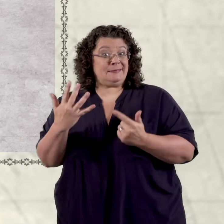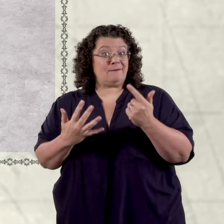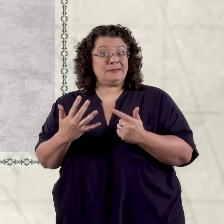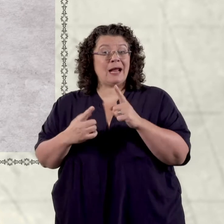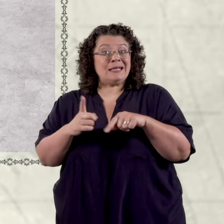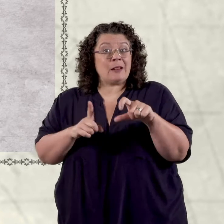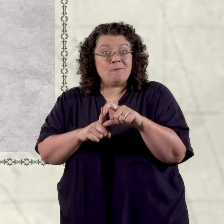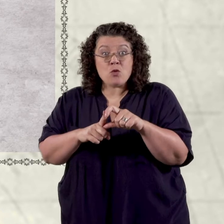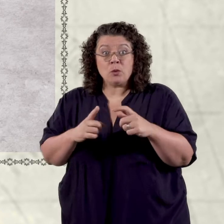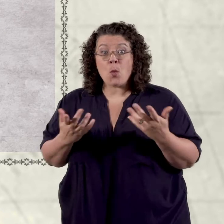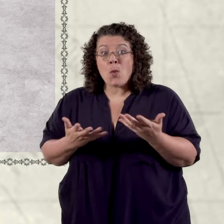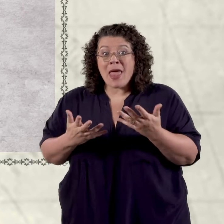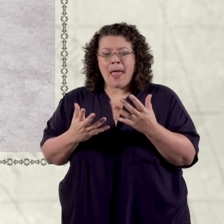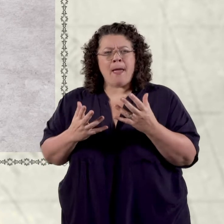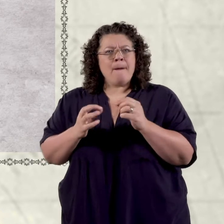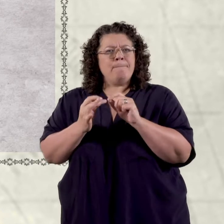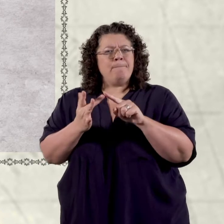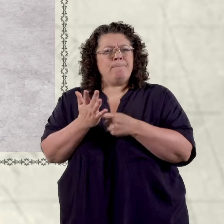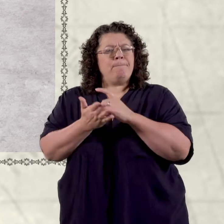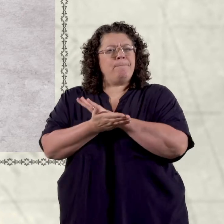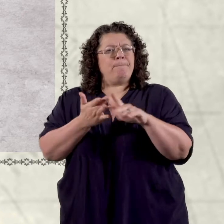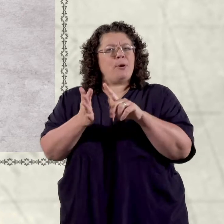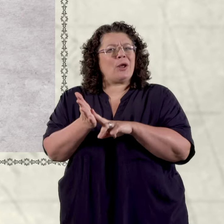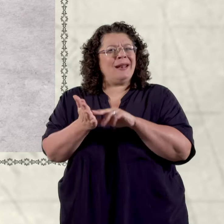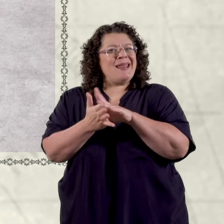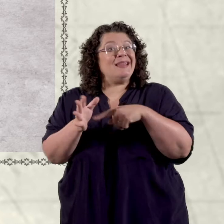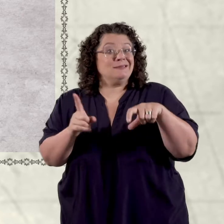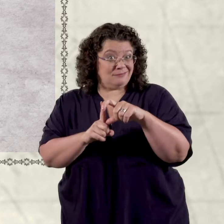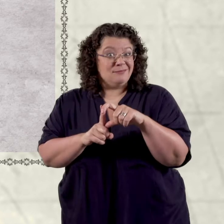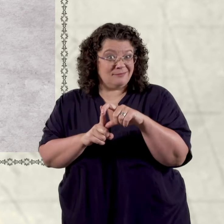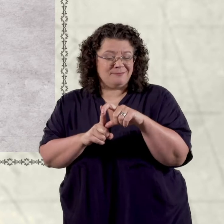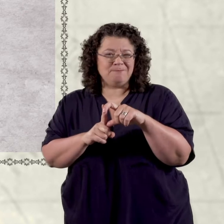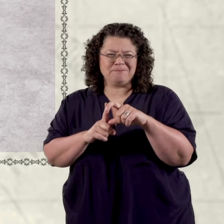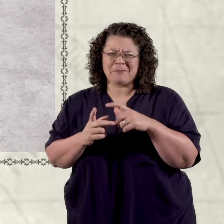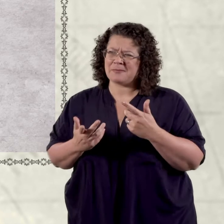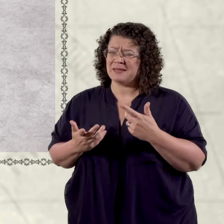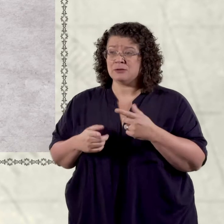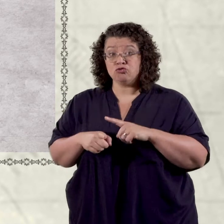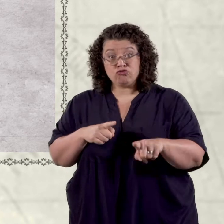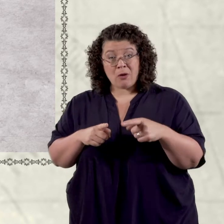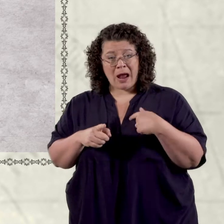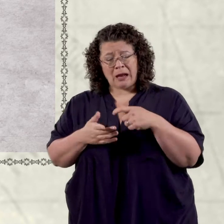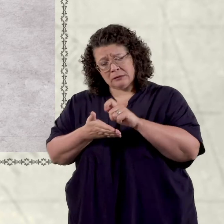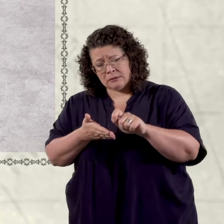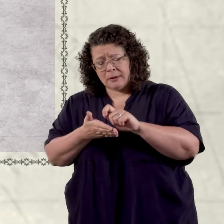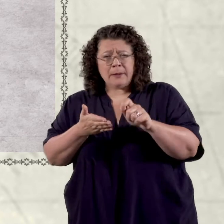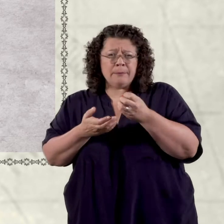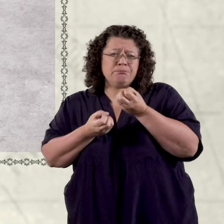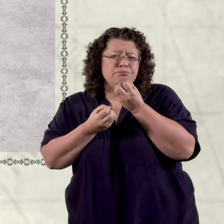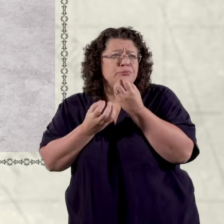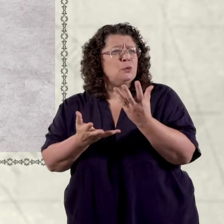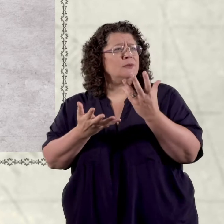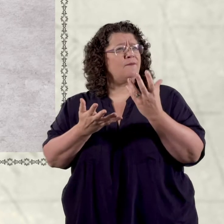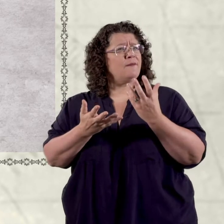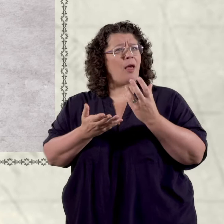neu Birkenhead. Ond, mi oedd trio ysgrifennu mewn lle